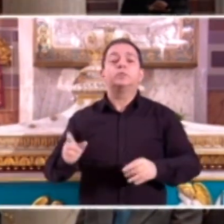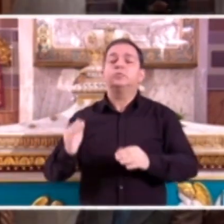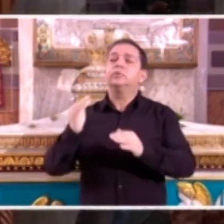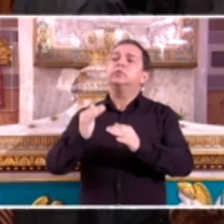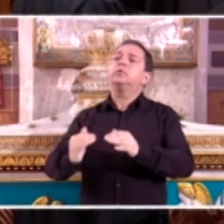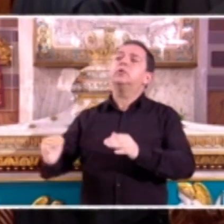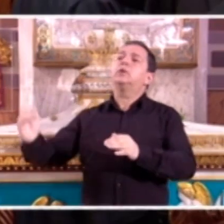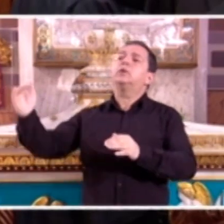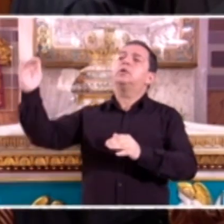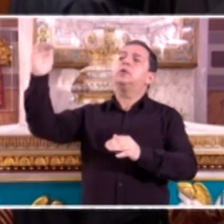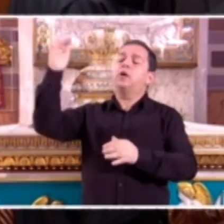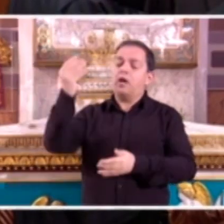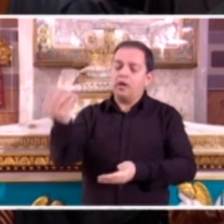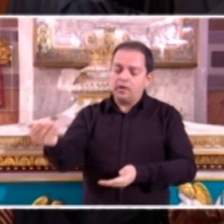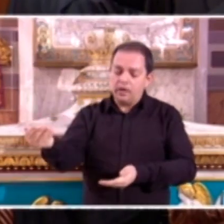ηχαρητής.